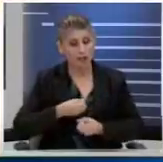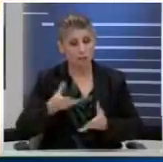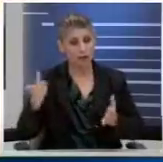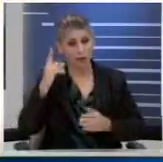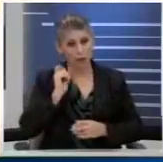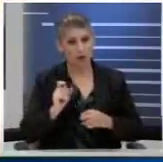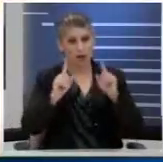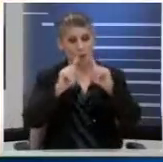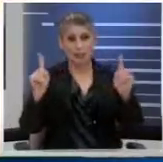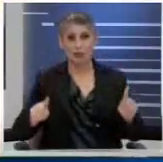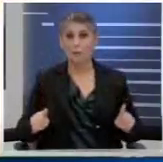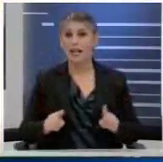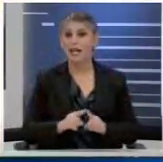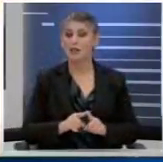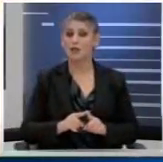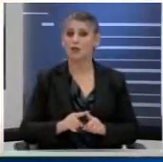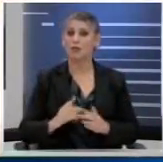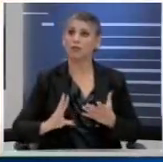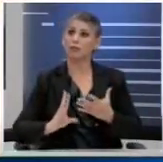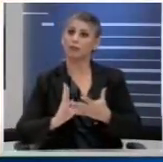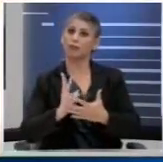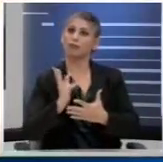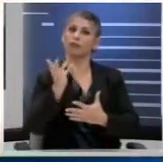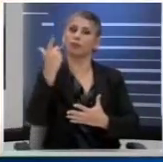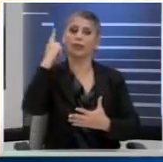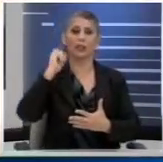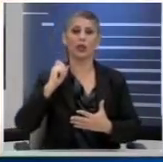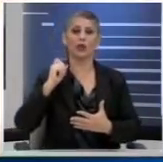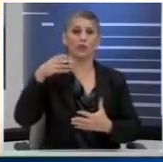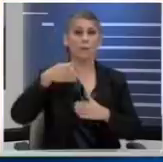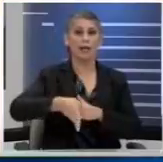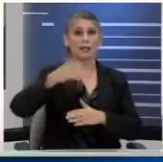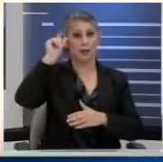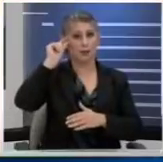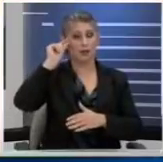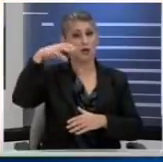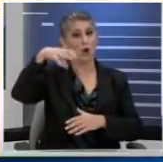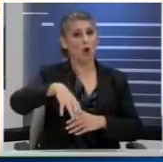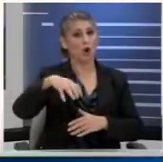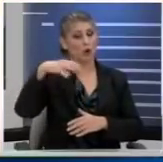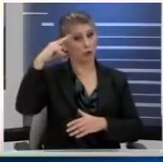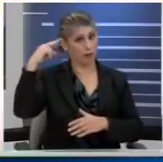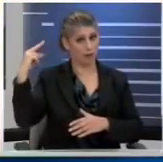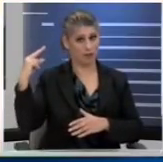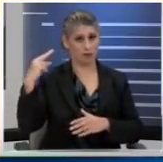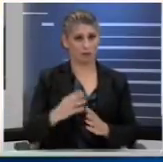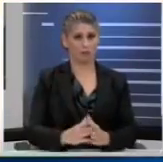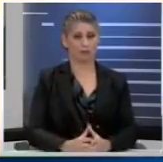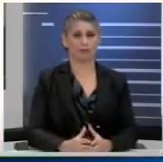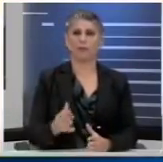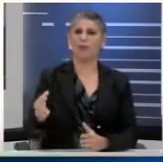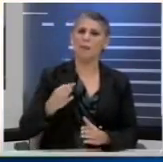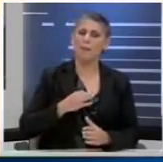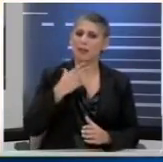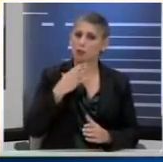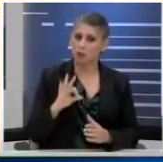γνώση και στο πλαίσιο μέσα στο οποίο ανθίζει η γνώση στην ακαδημαϊκή κοινότητα ή στον χώρο της τριτοβάθμιας εκπαίδευσης. Πείτε μου